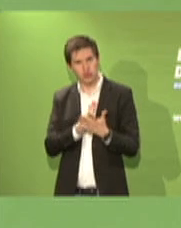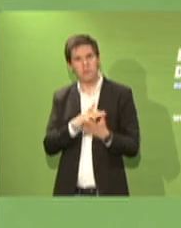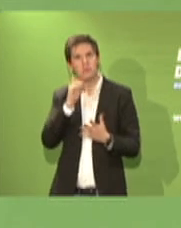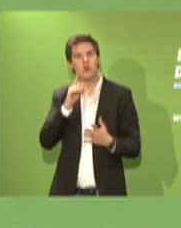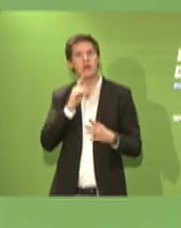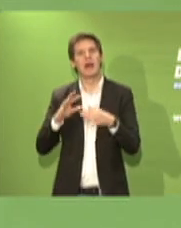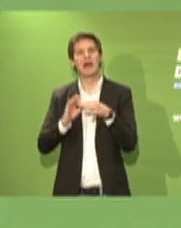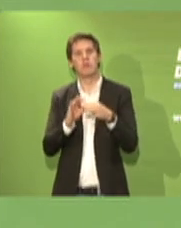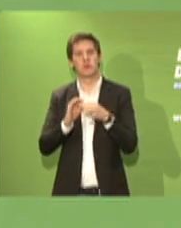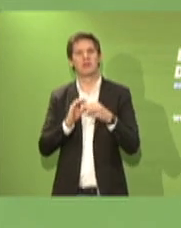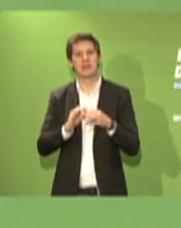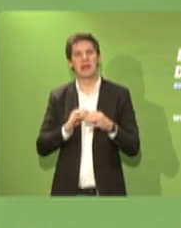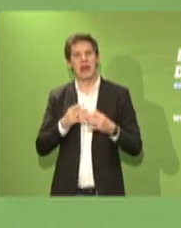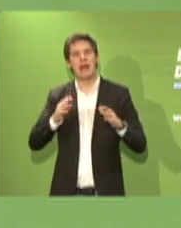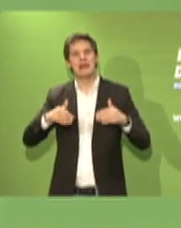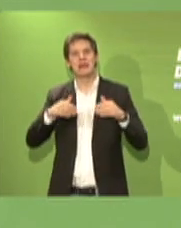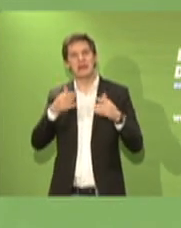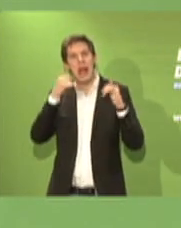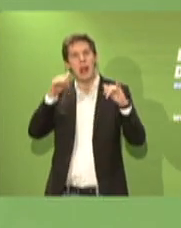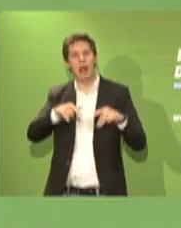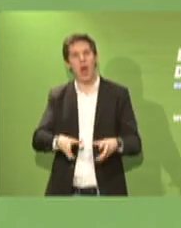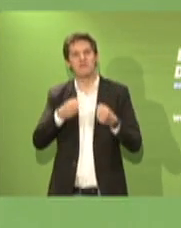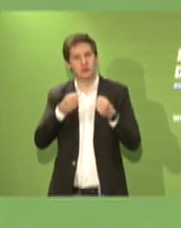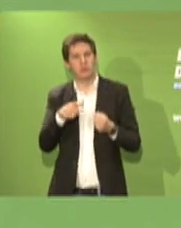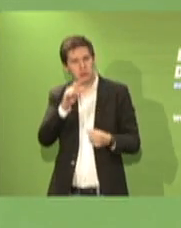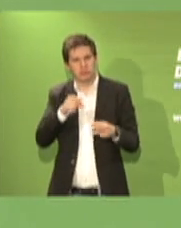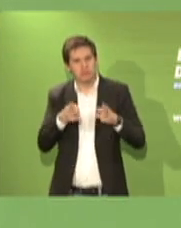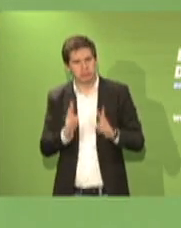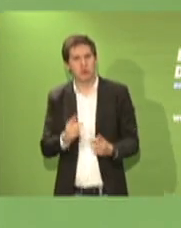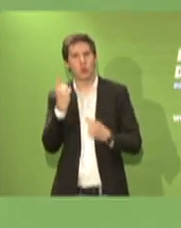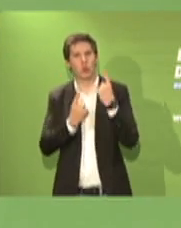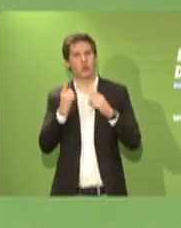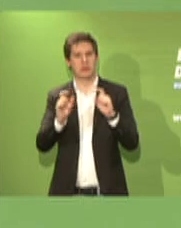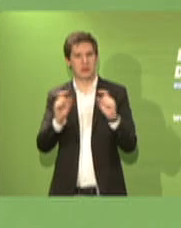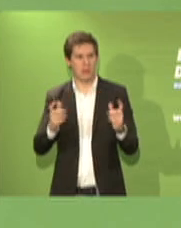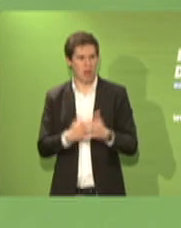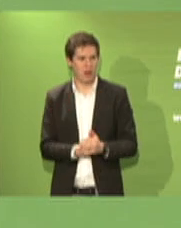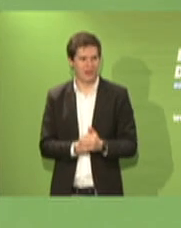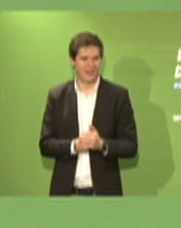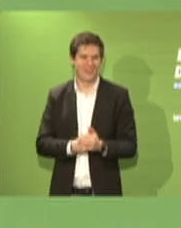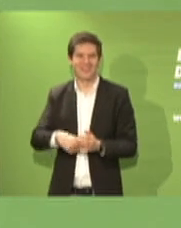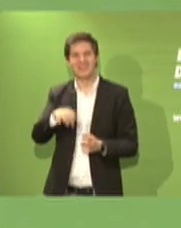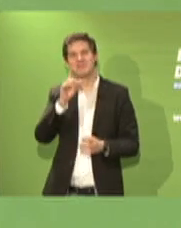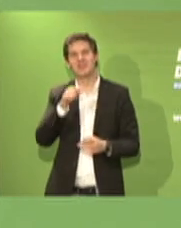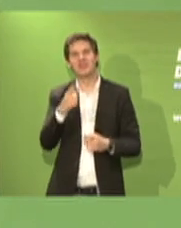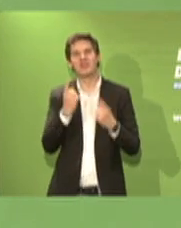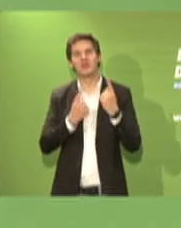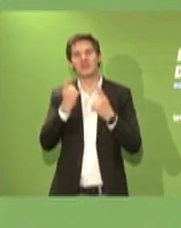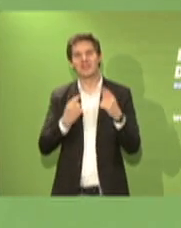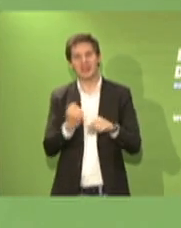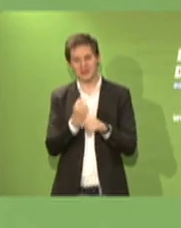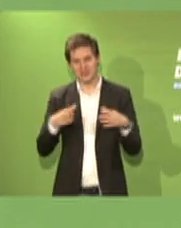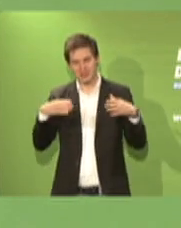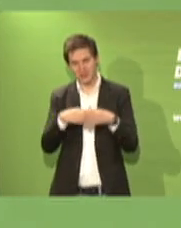ein aktuelles und grünes Thema handelt, welches zur Abstimmung in einer der nächsten Bundesarbeitsgemeinschaften